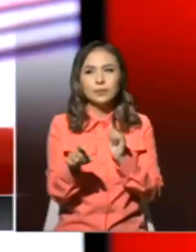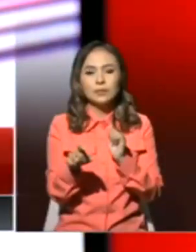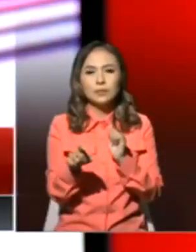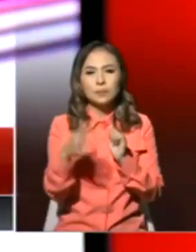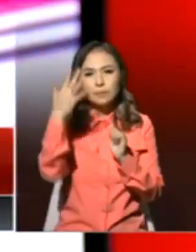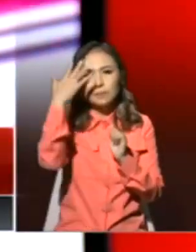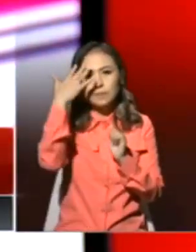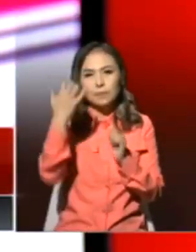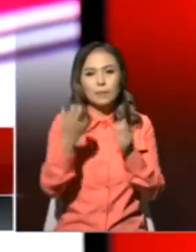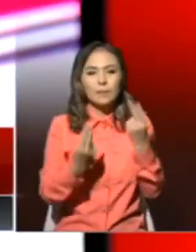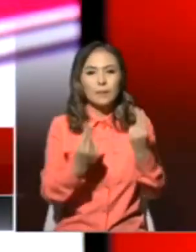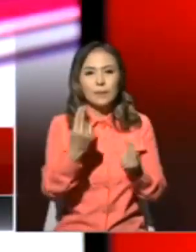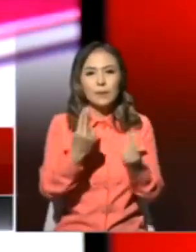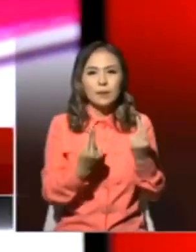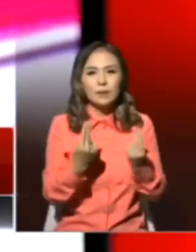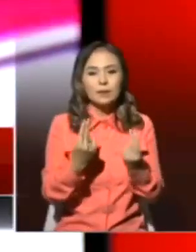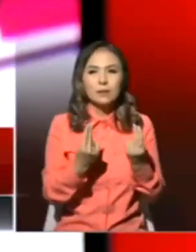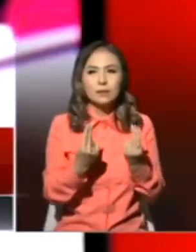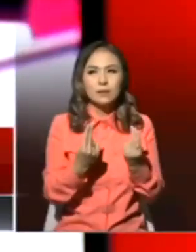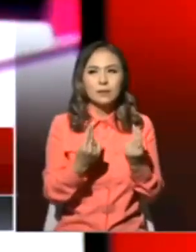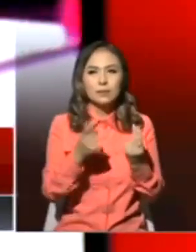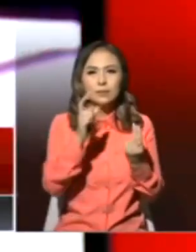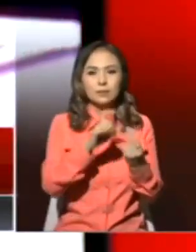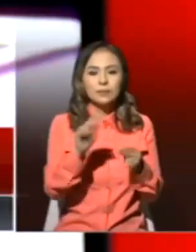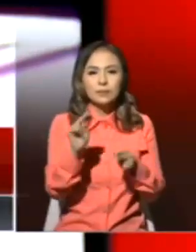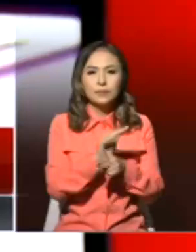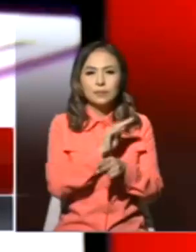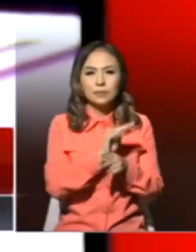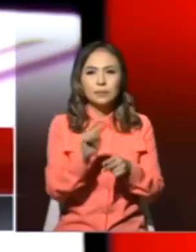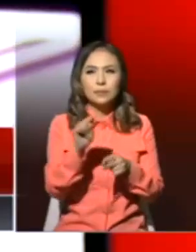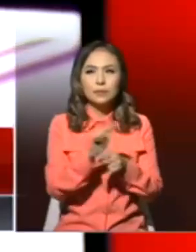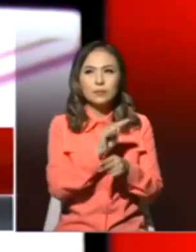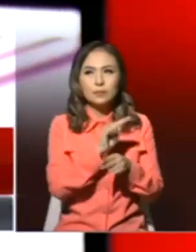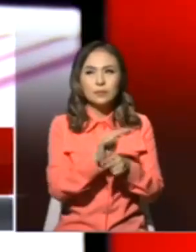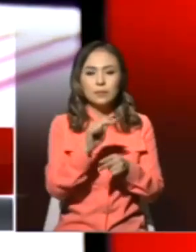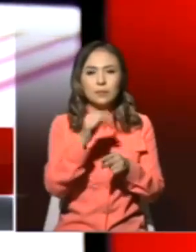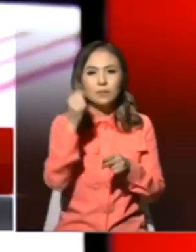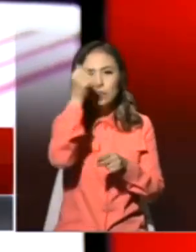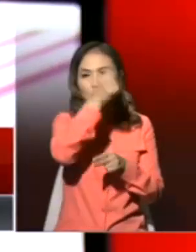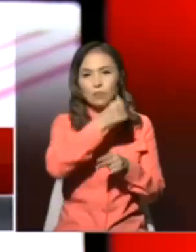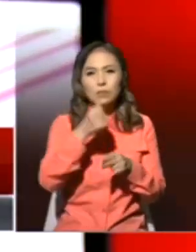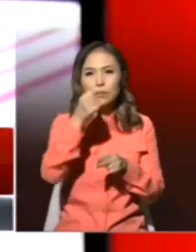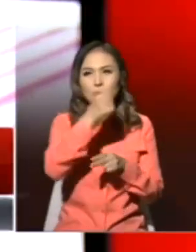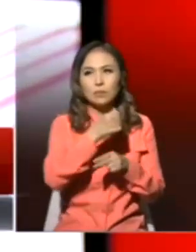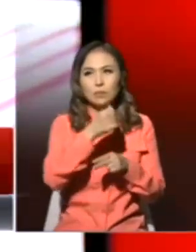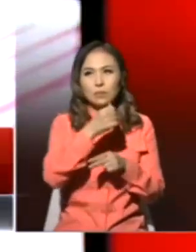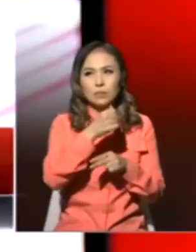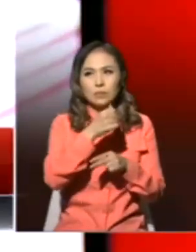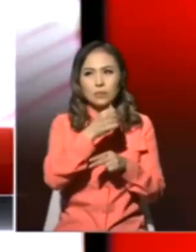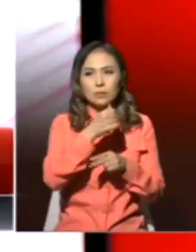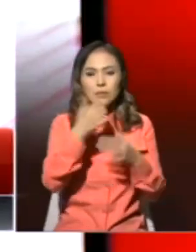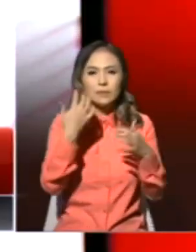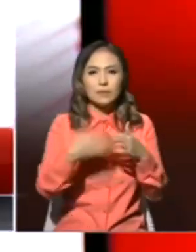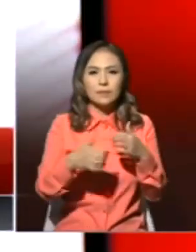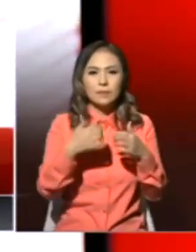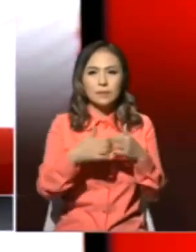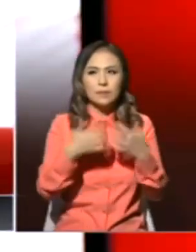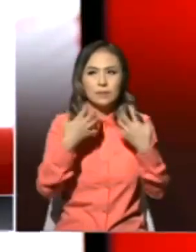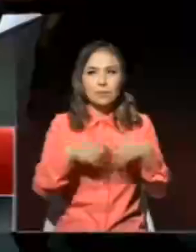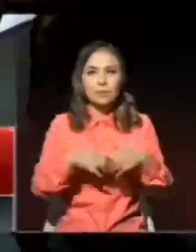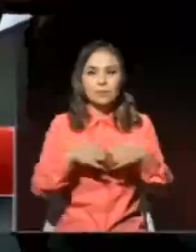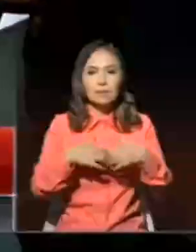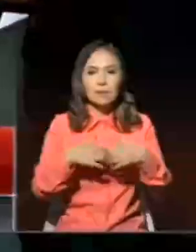құмар ойынның шырмауына түскен адамды емдеу үшін жаңағы жылына орта есеппенен